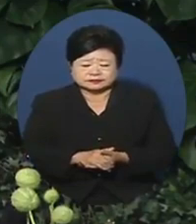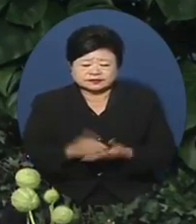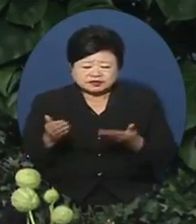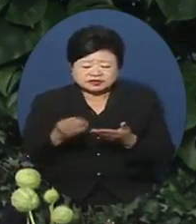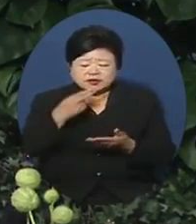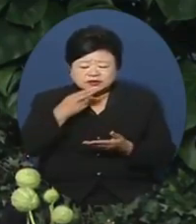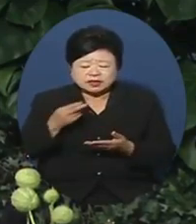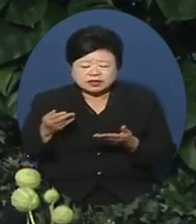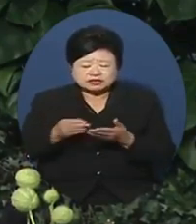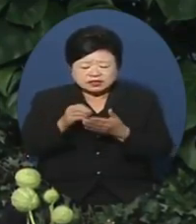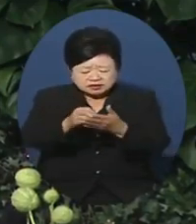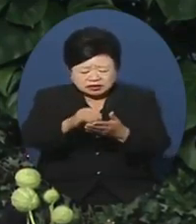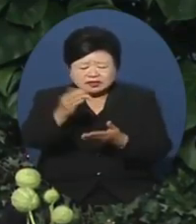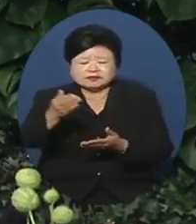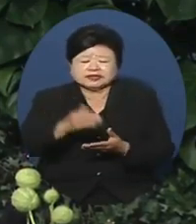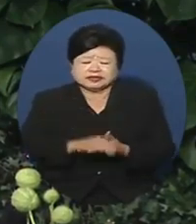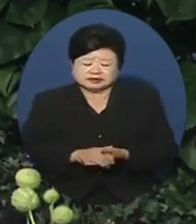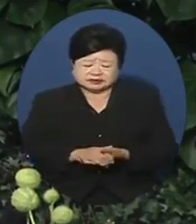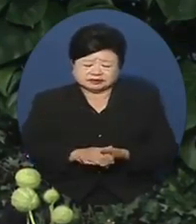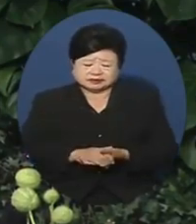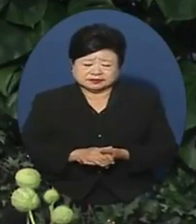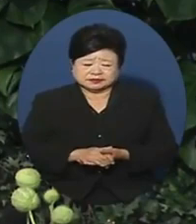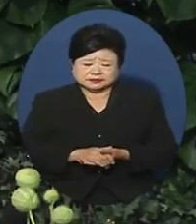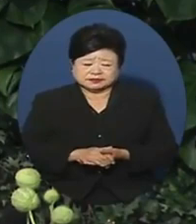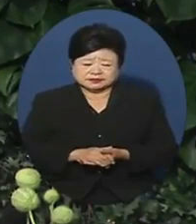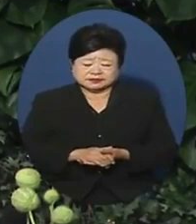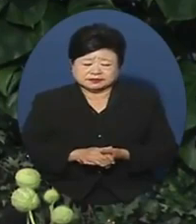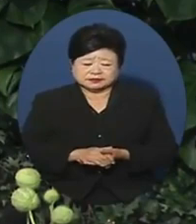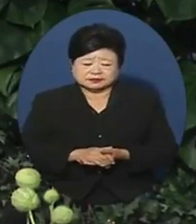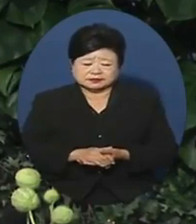직장이 없는 사람은 직장을 구해야 되고,